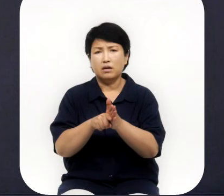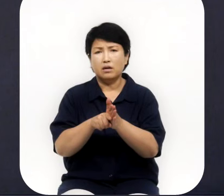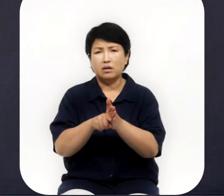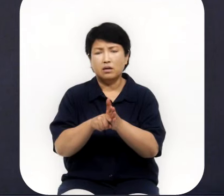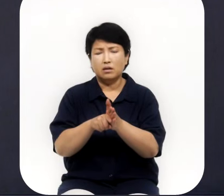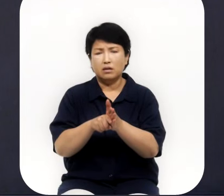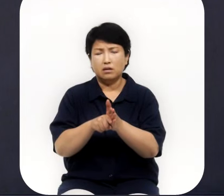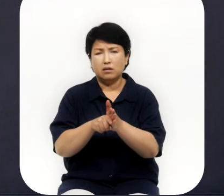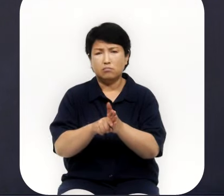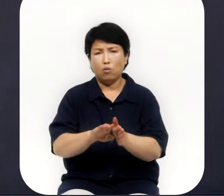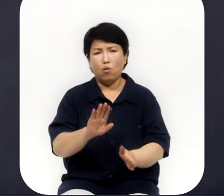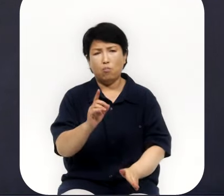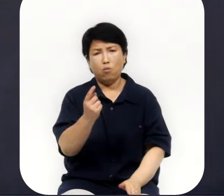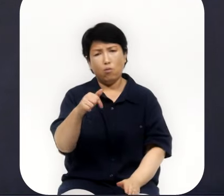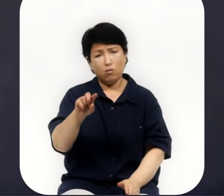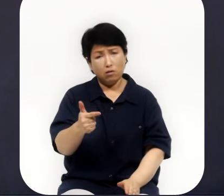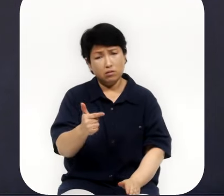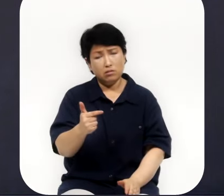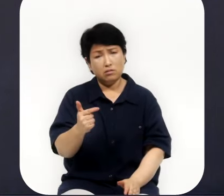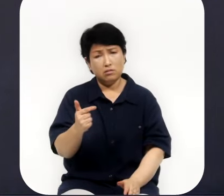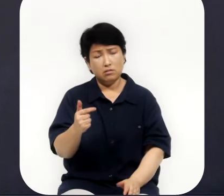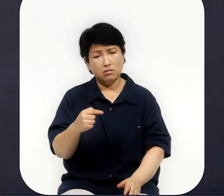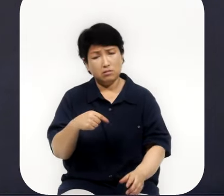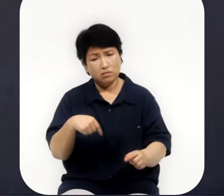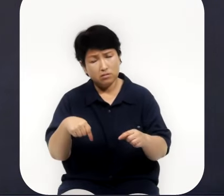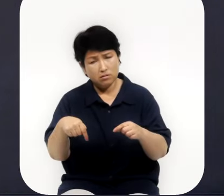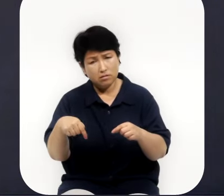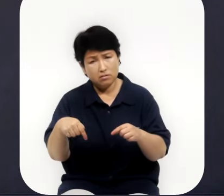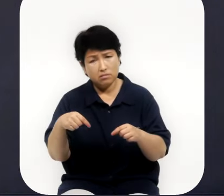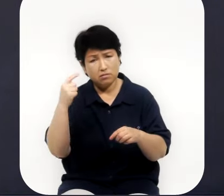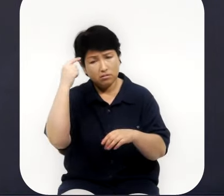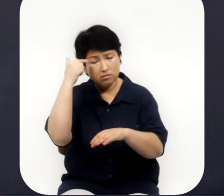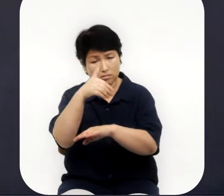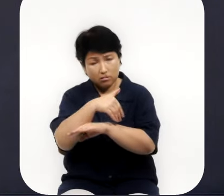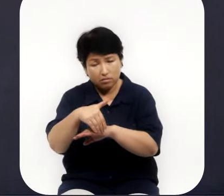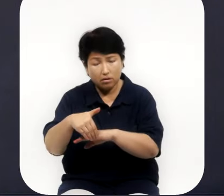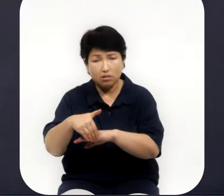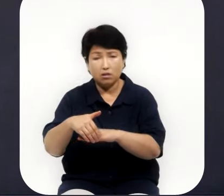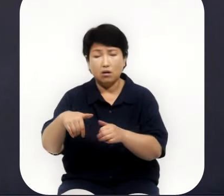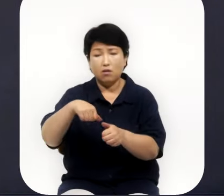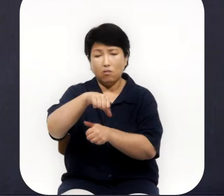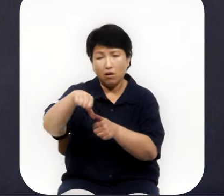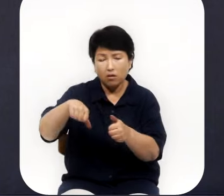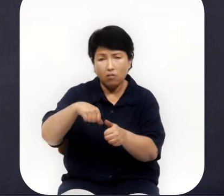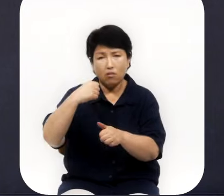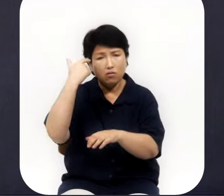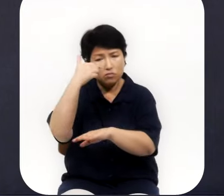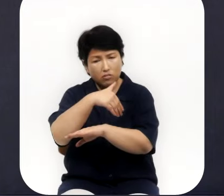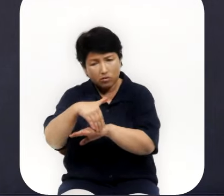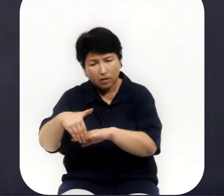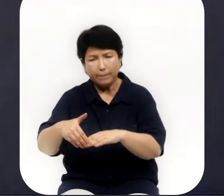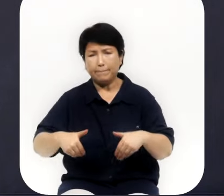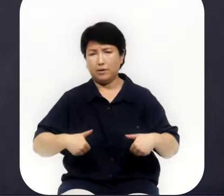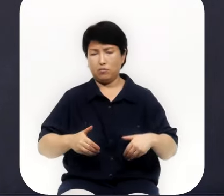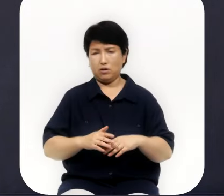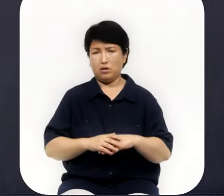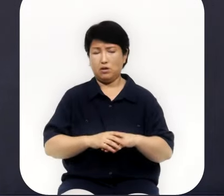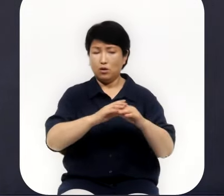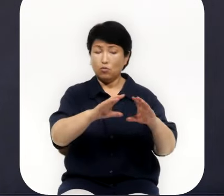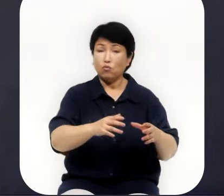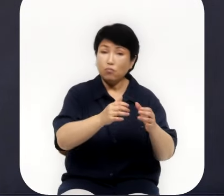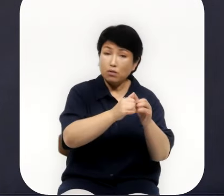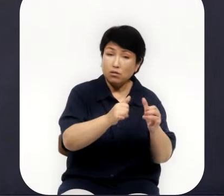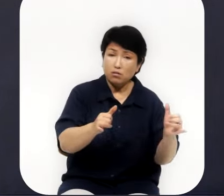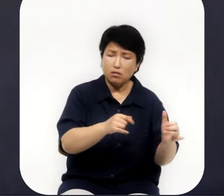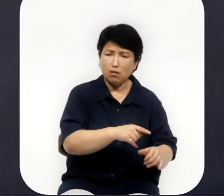국가의 어떤 보건정책이든 환경정책이 필요하고 국민들이 거기에 민감하게 반응을